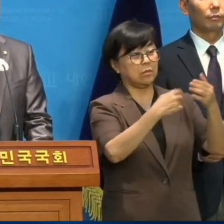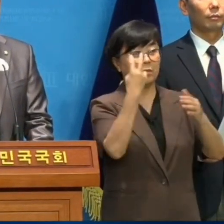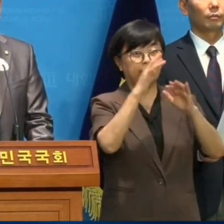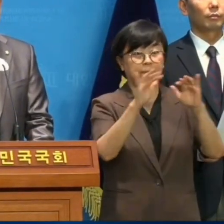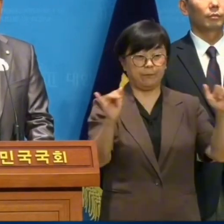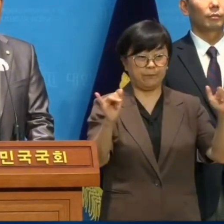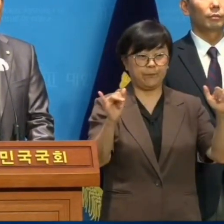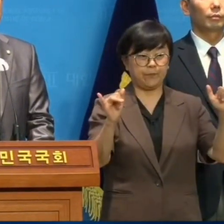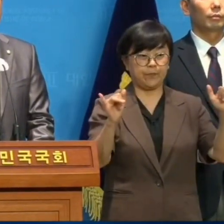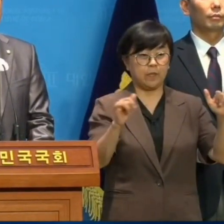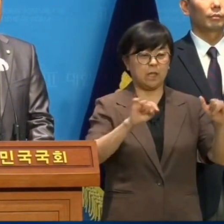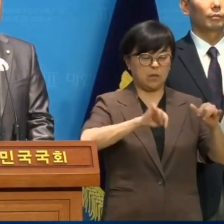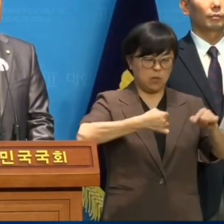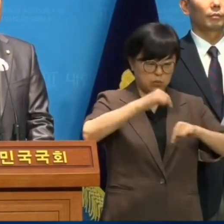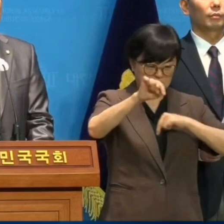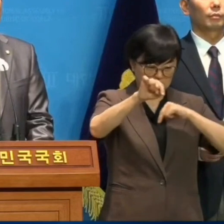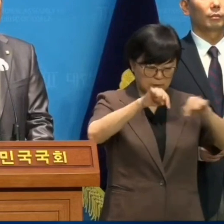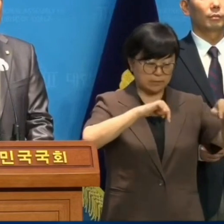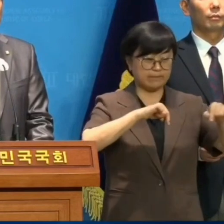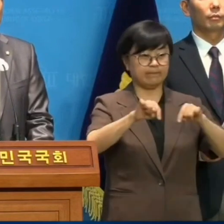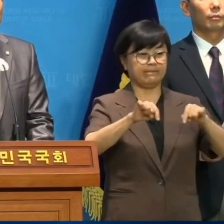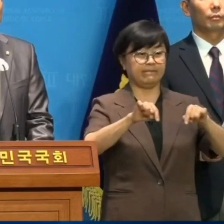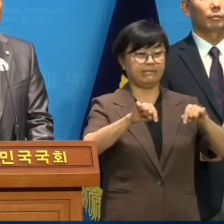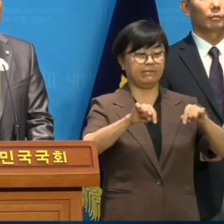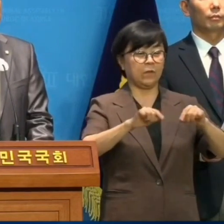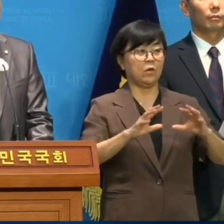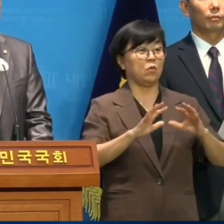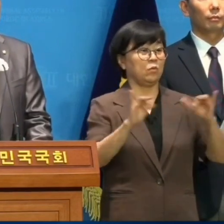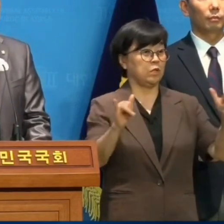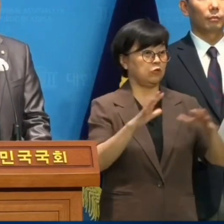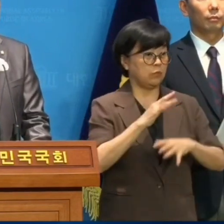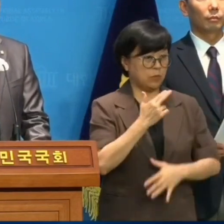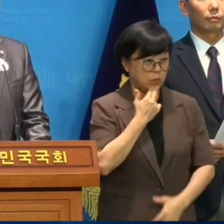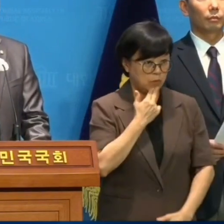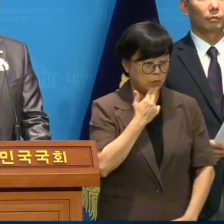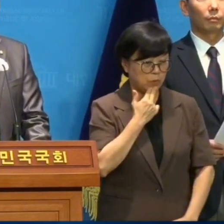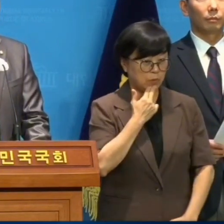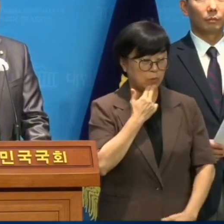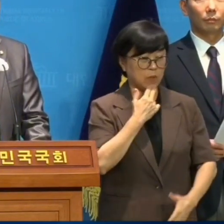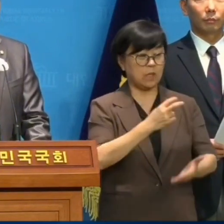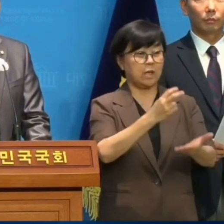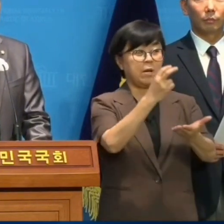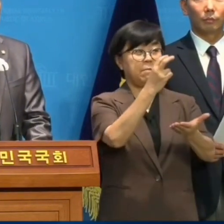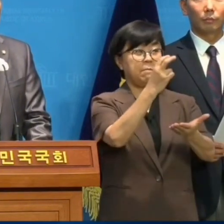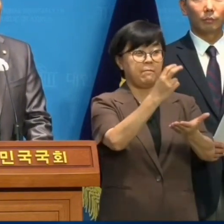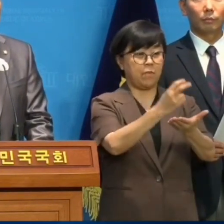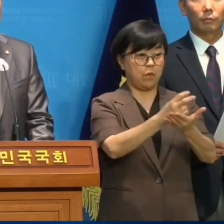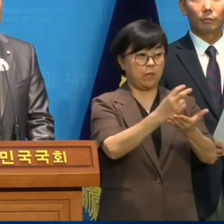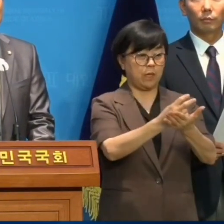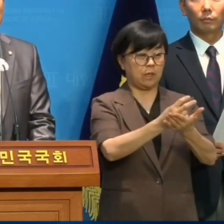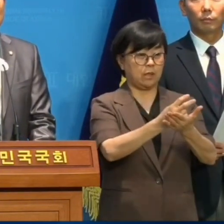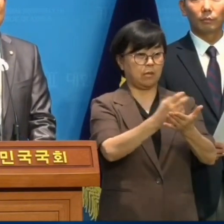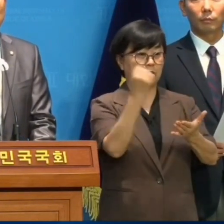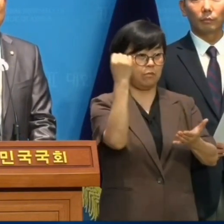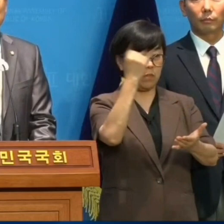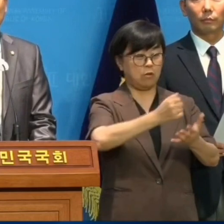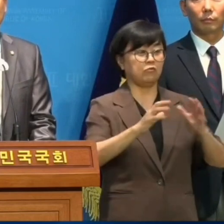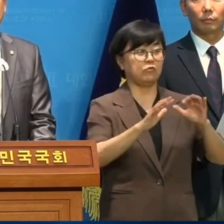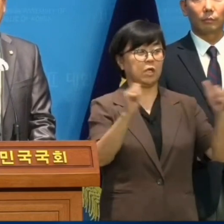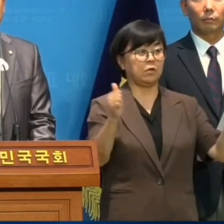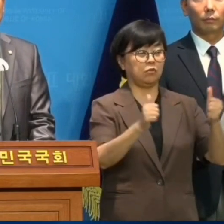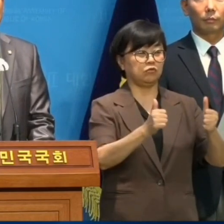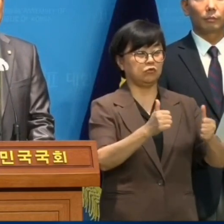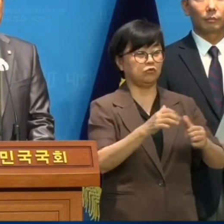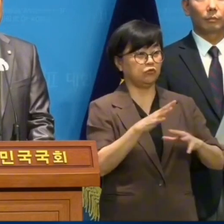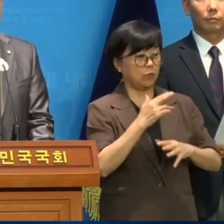검사들의 이 독재 그리고 국민을 두려워하지 않고 헌법과 또 국민의 대변자인 국회도